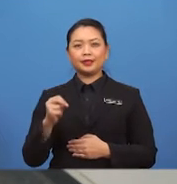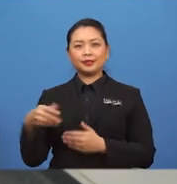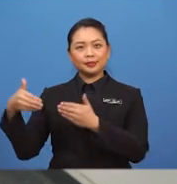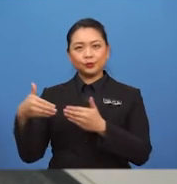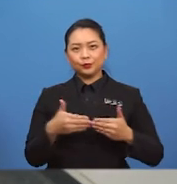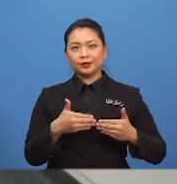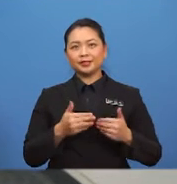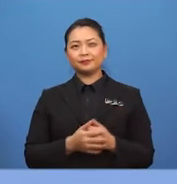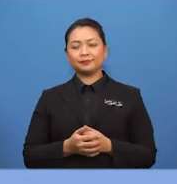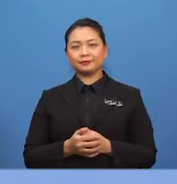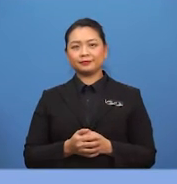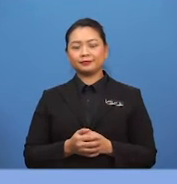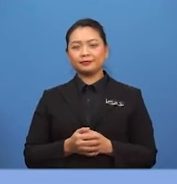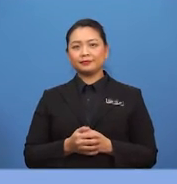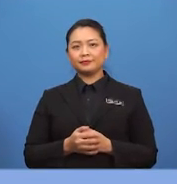Soalan seterusnya.